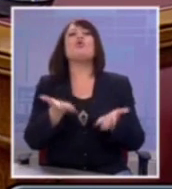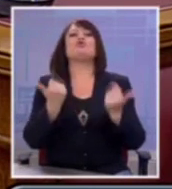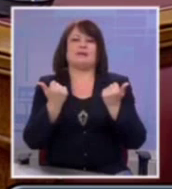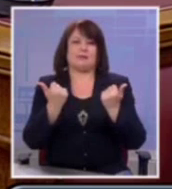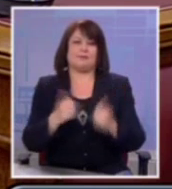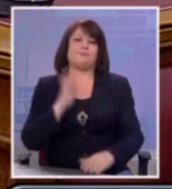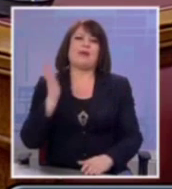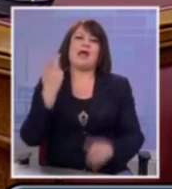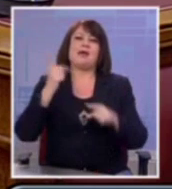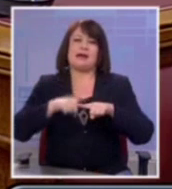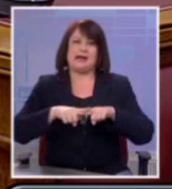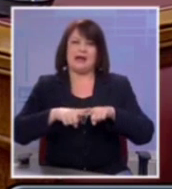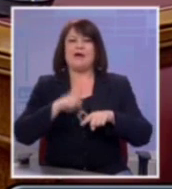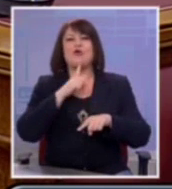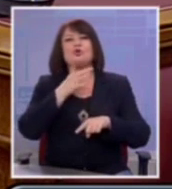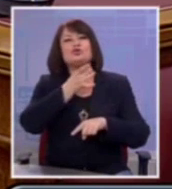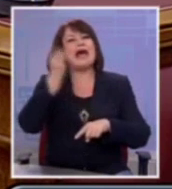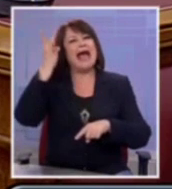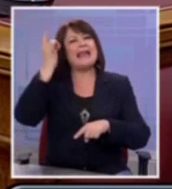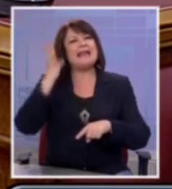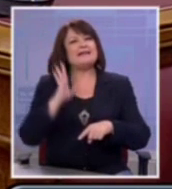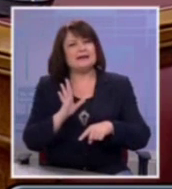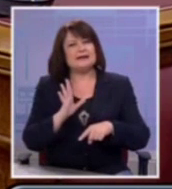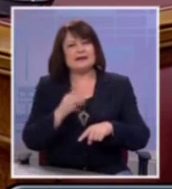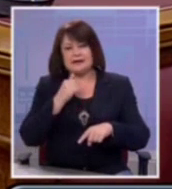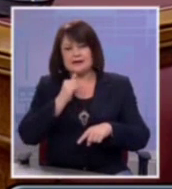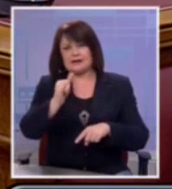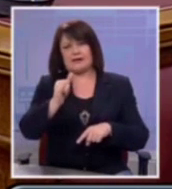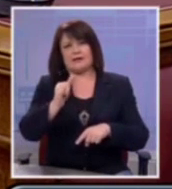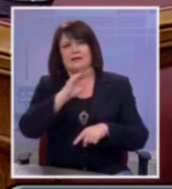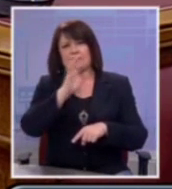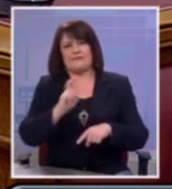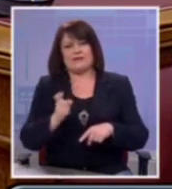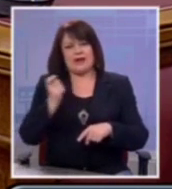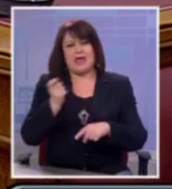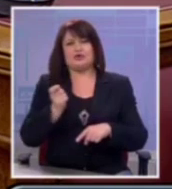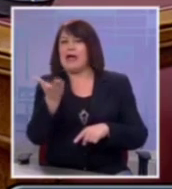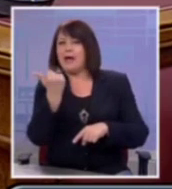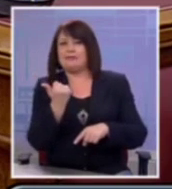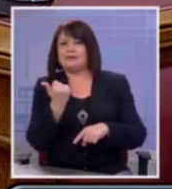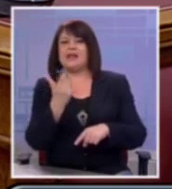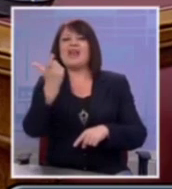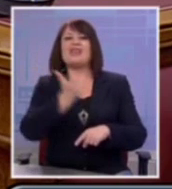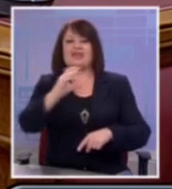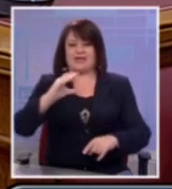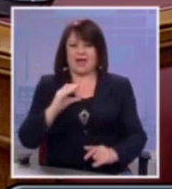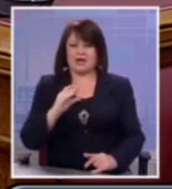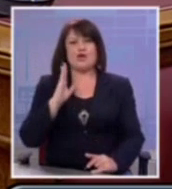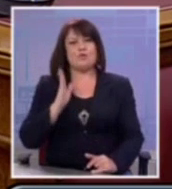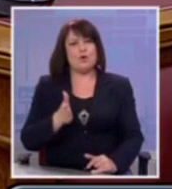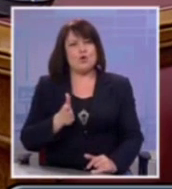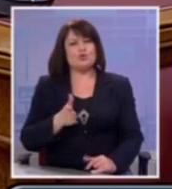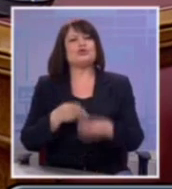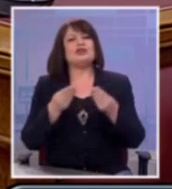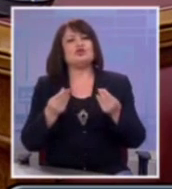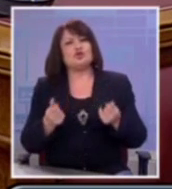Αν η Ελλάδα, όπως η Αργεντινή, έχει μη διώσιμο χώρο χρέος, ένα δάνειο μπορούσε να δοθεί μόνο υπό την